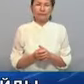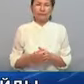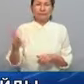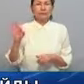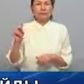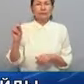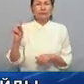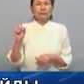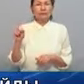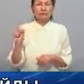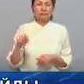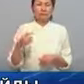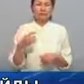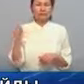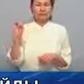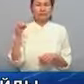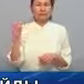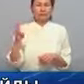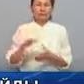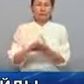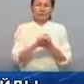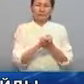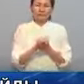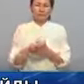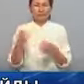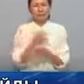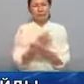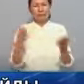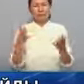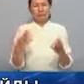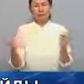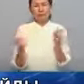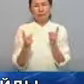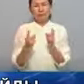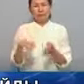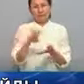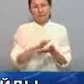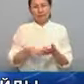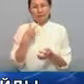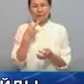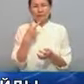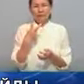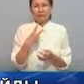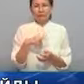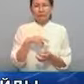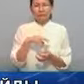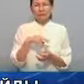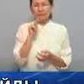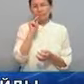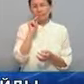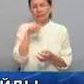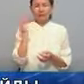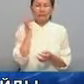Ораза айт ынтымақ бірлік мерекесі. Көпшілік бір-біріне кешіріммен қарап, араздықты ұмытады, жүректі имандылықпен